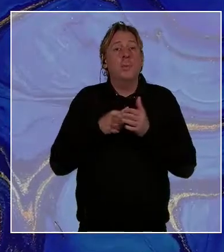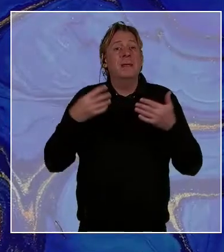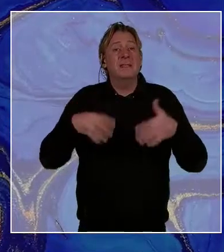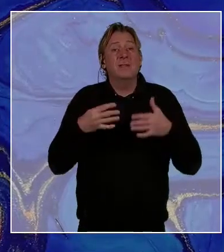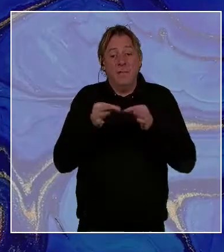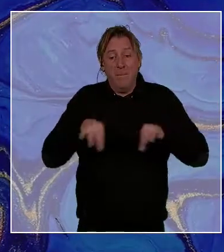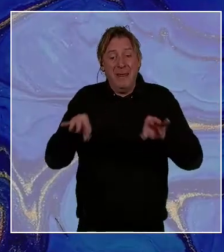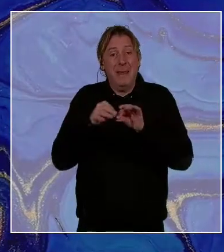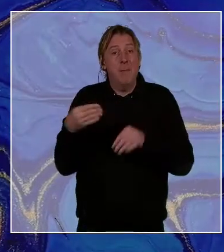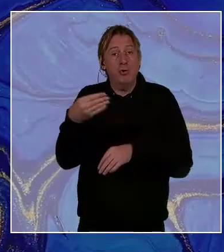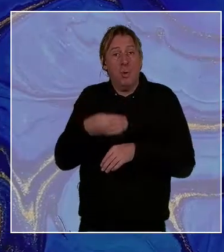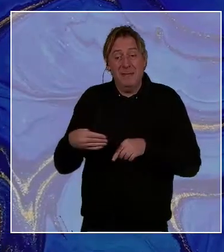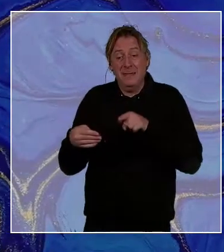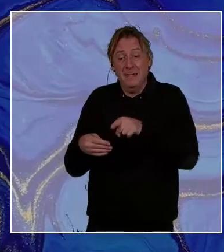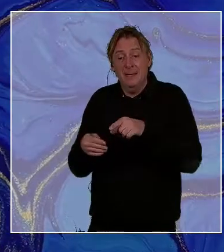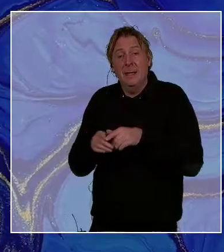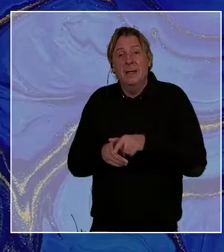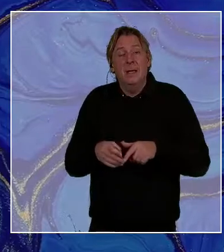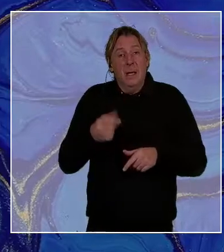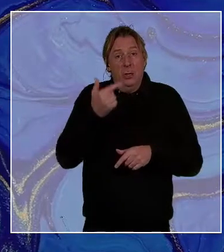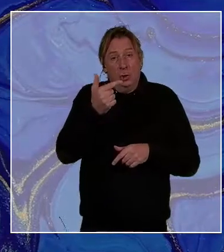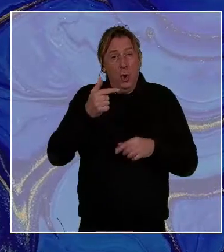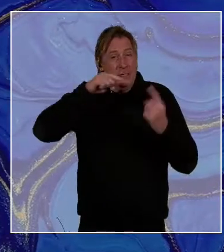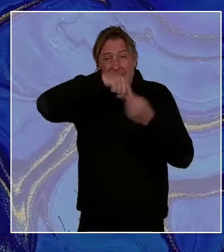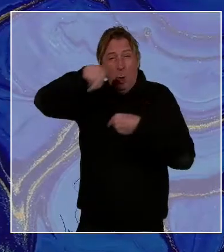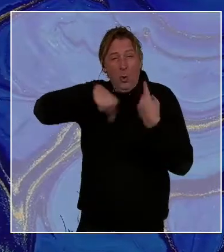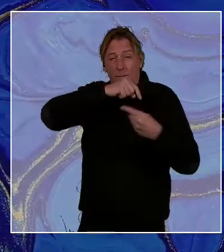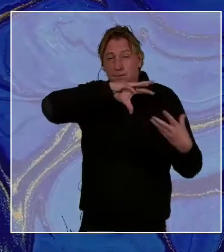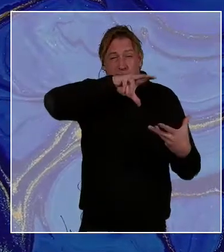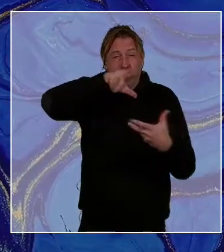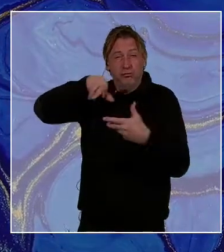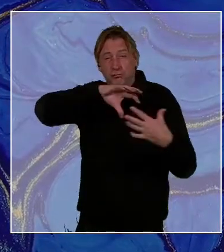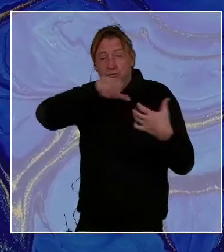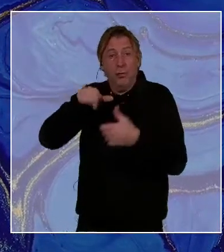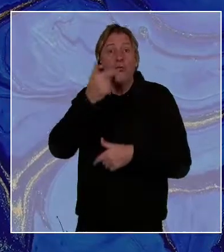a été confronté à 2 cyclones majeurs.